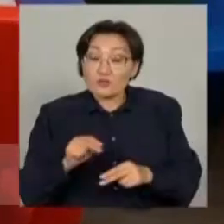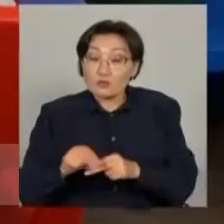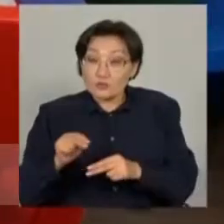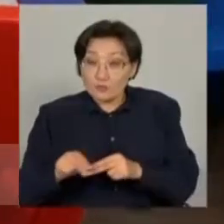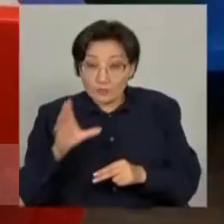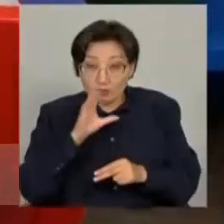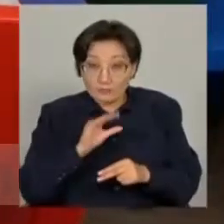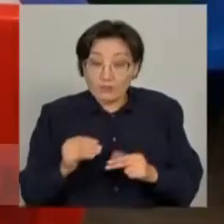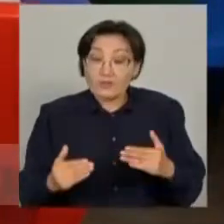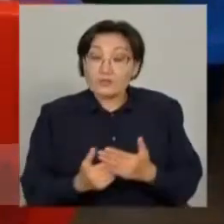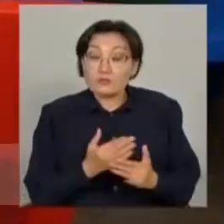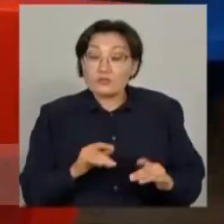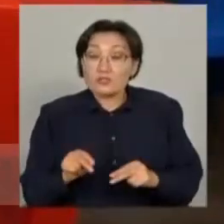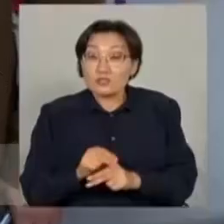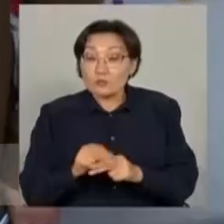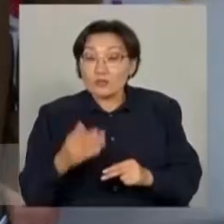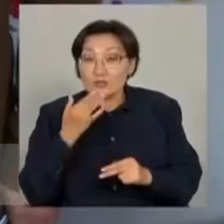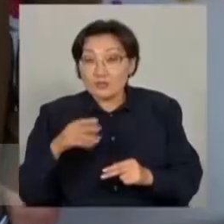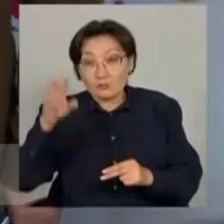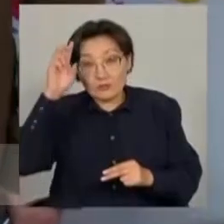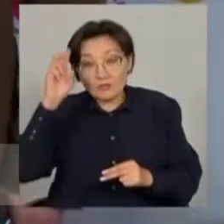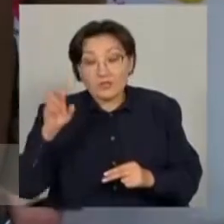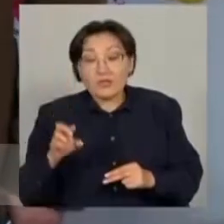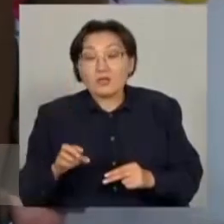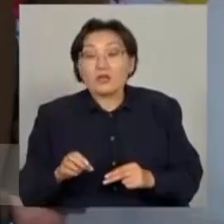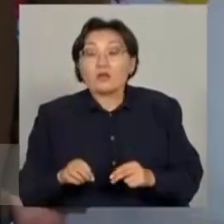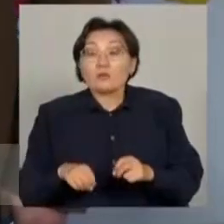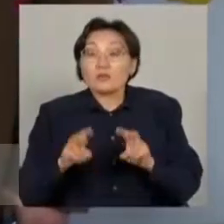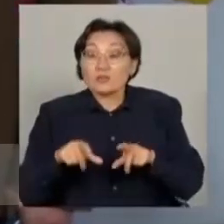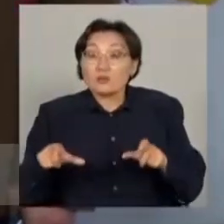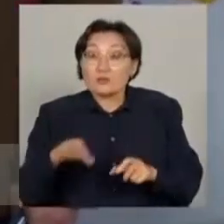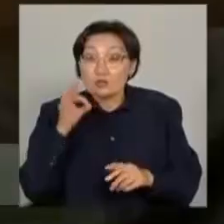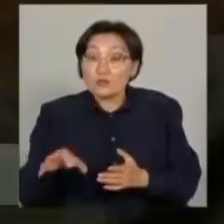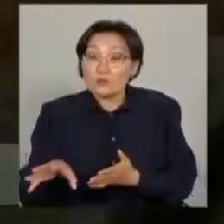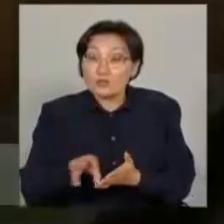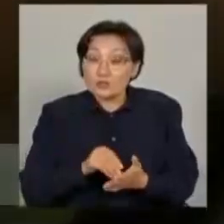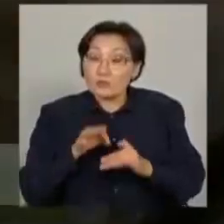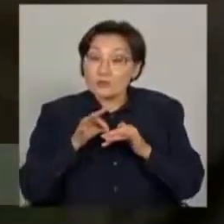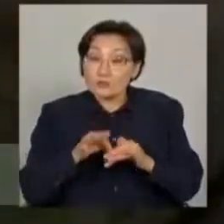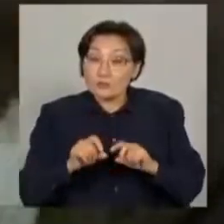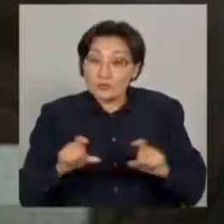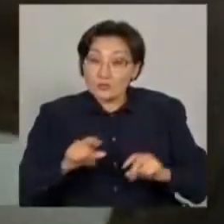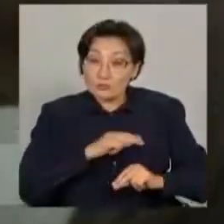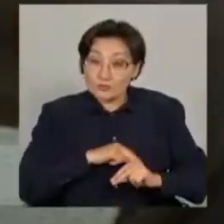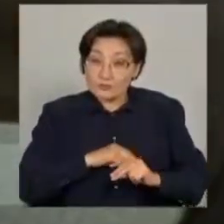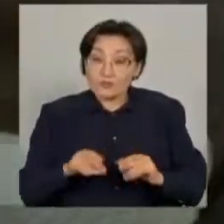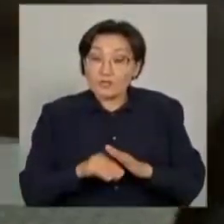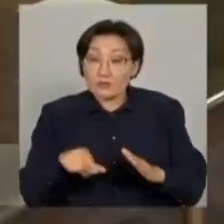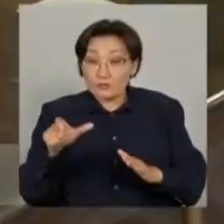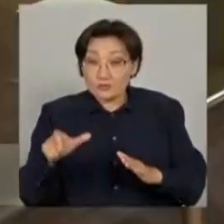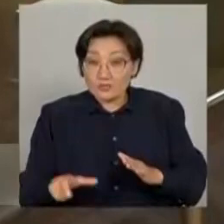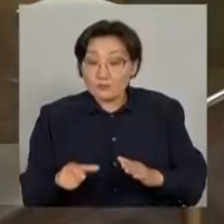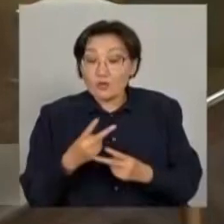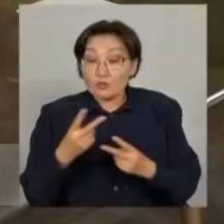алып үлгерген. Жаңа тәсілмен емдеу шетелдік сарапшылардың тәжірибесіне сүйене отырып жүргізіледі. Бүгін мекеме жұмысы мен мәжіліс